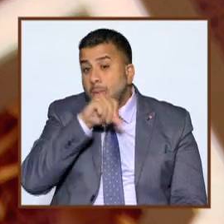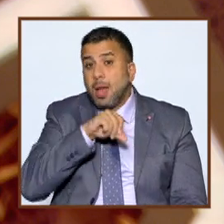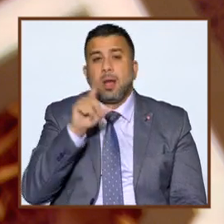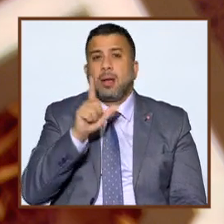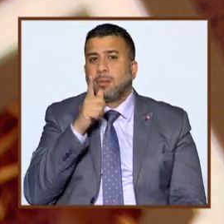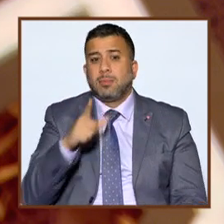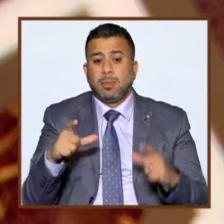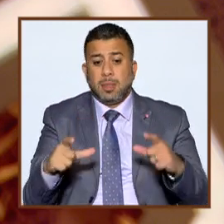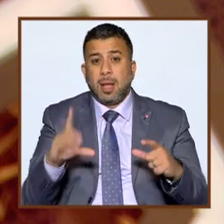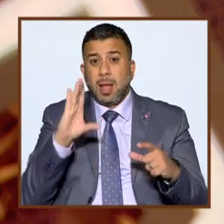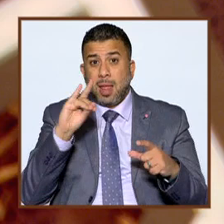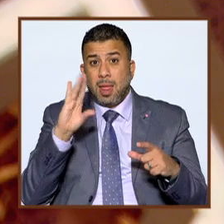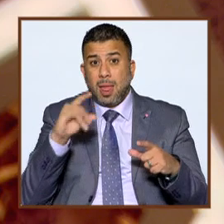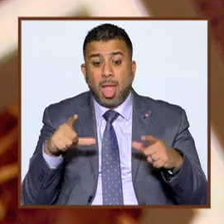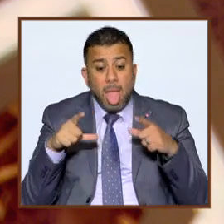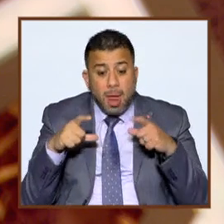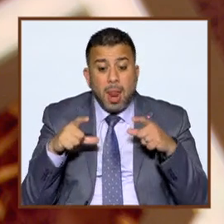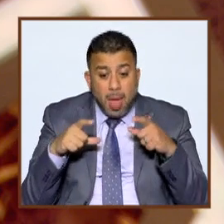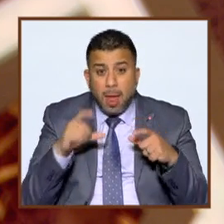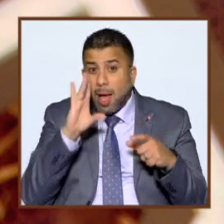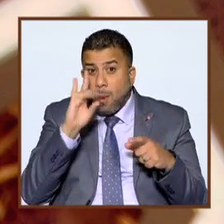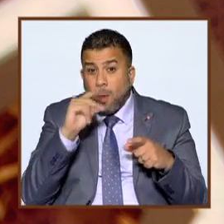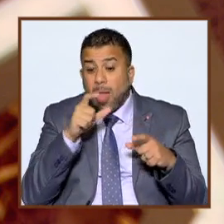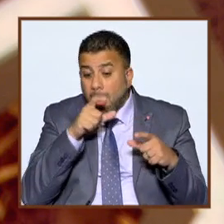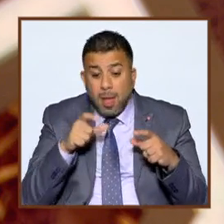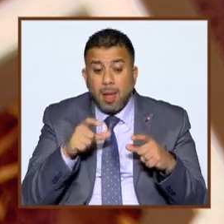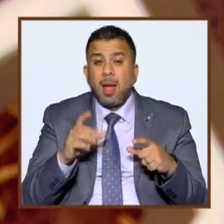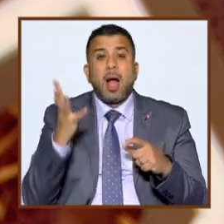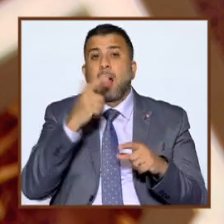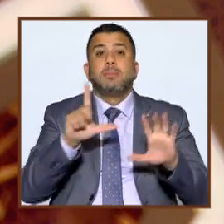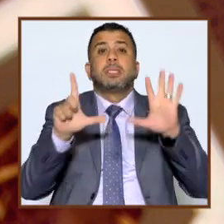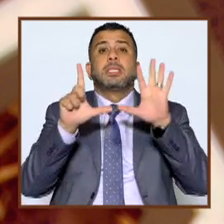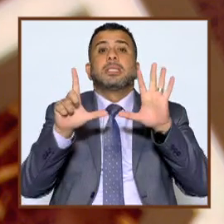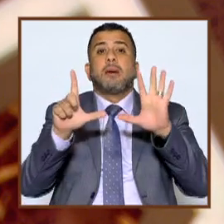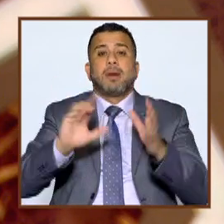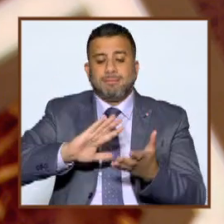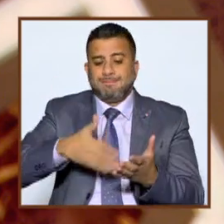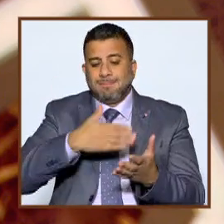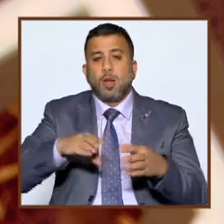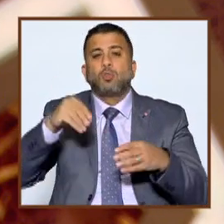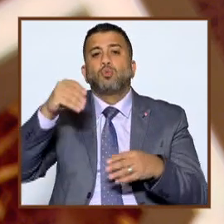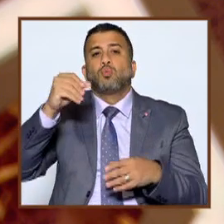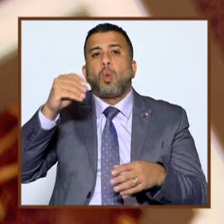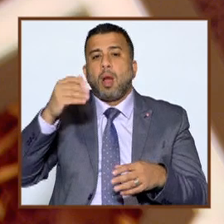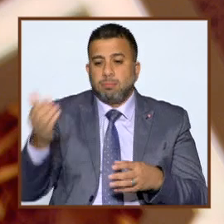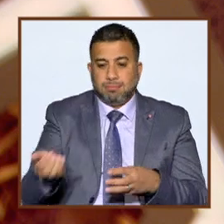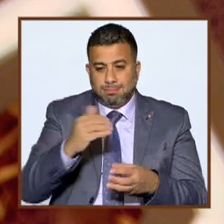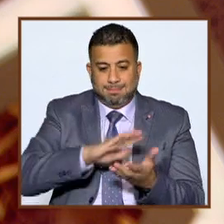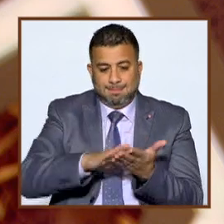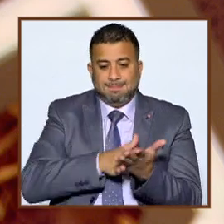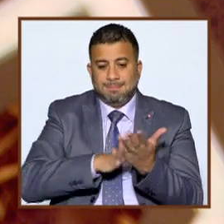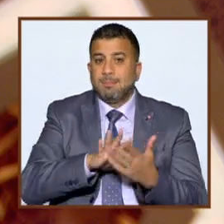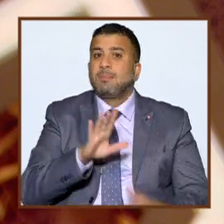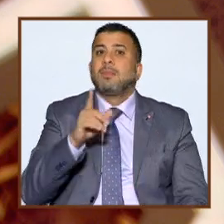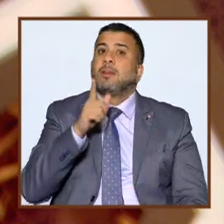إناء أحدكم إذا ولغ فيه الكلب أن يغسله 7 مرات أولاهن بالتراب، وهذا يدلنا على أن